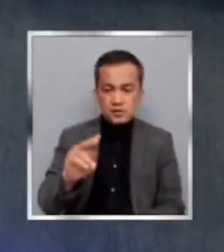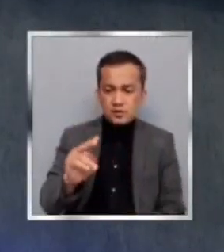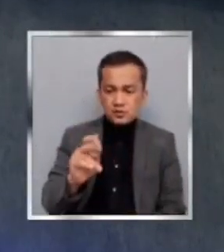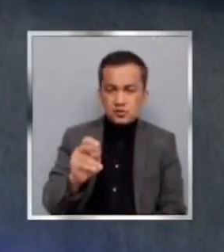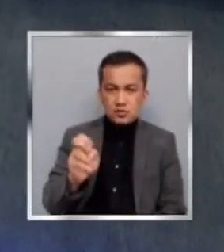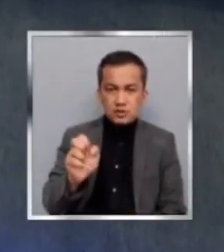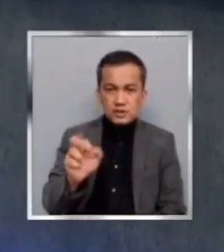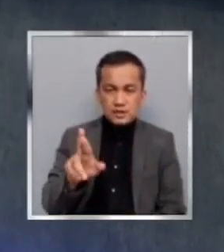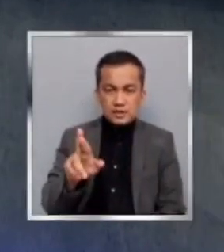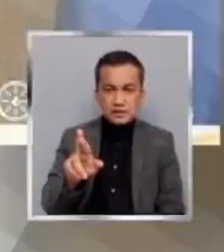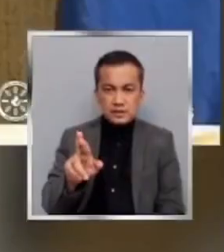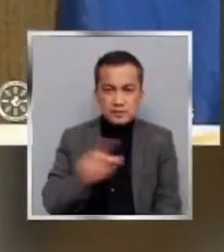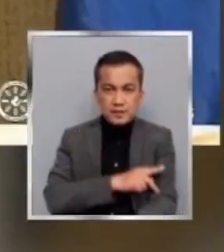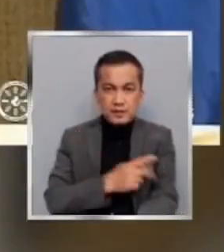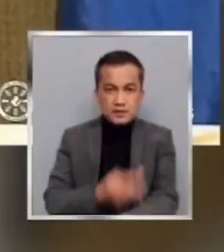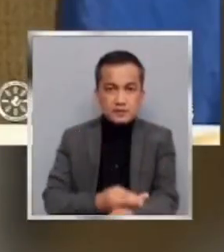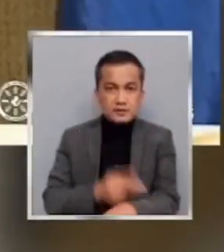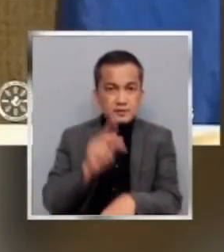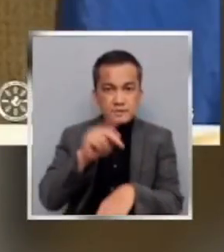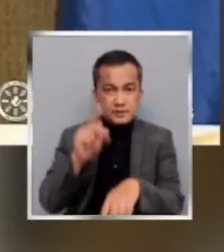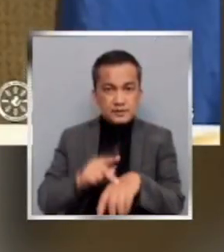bansa.